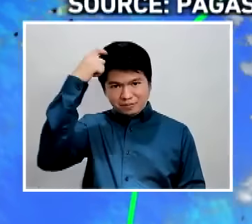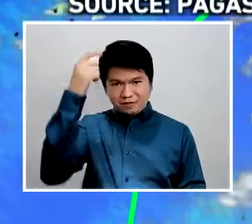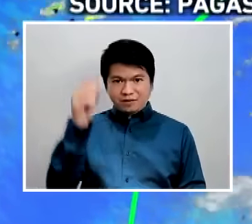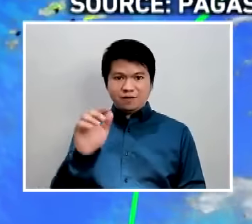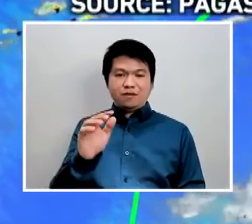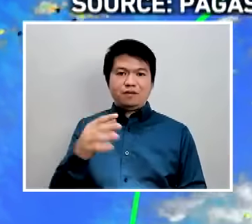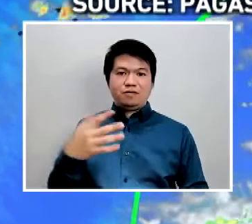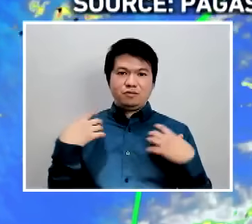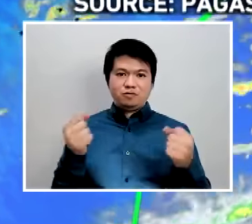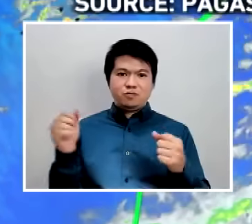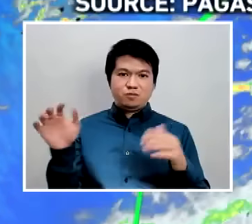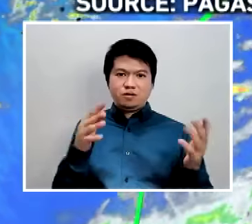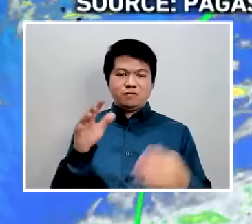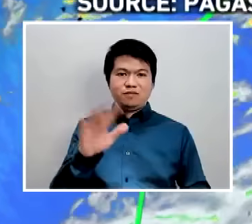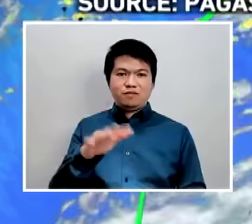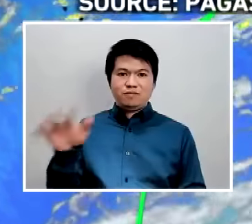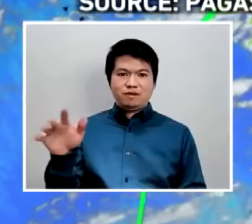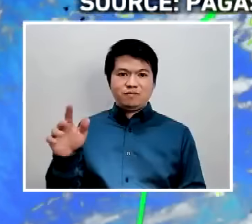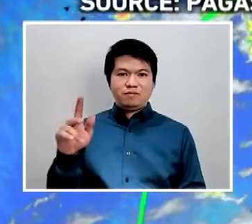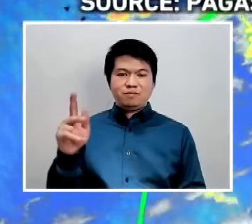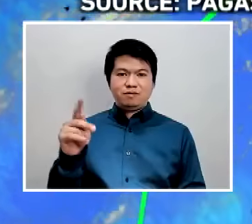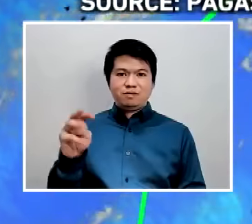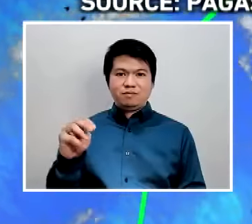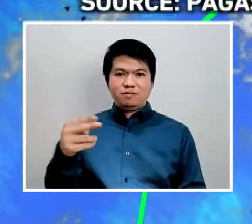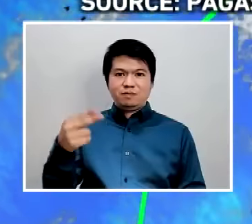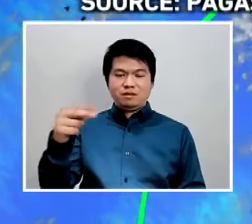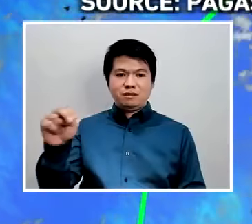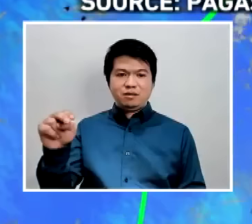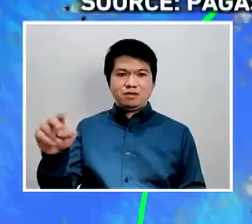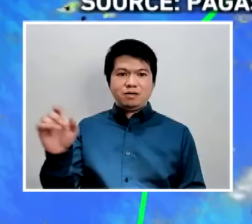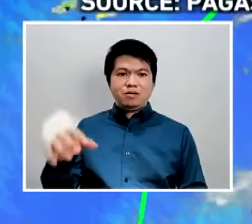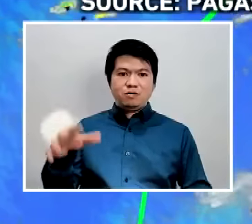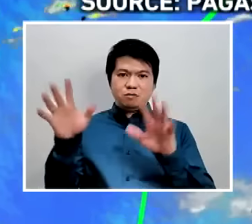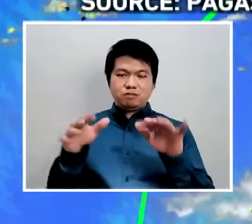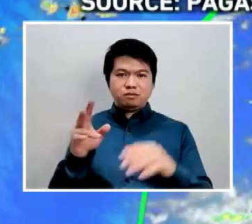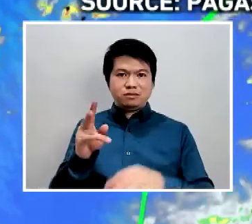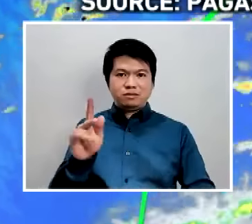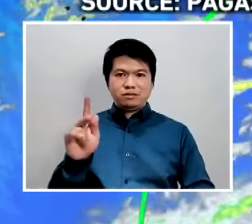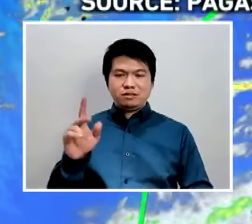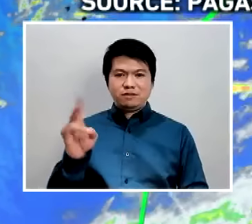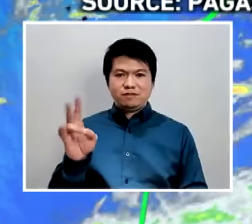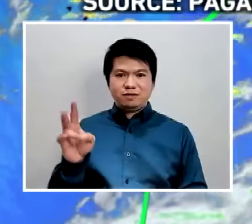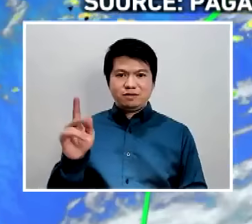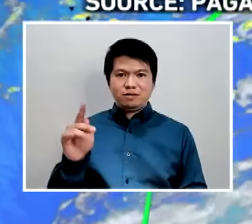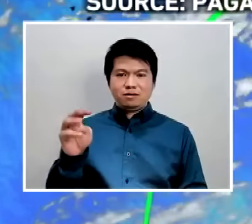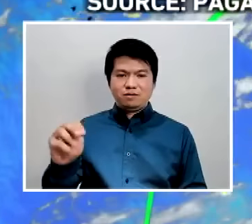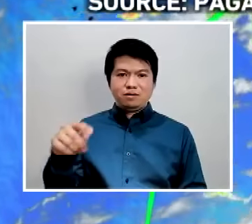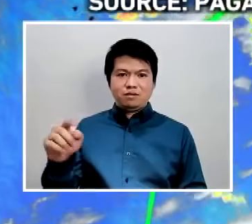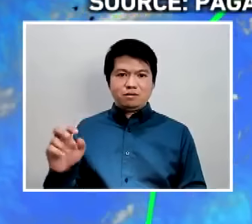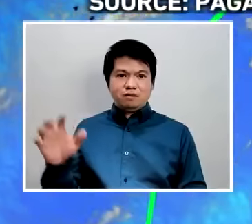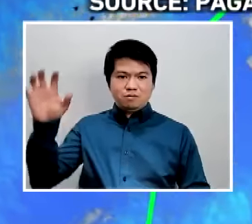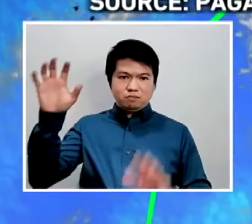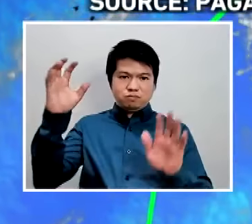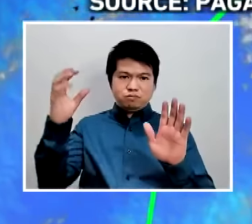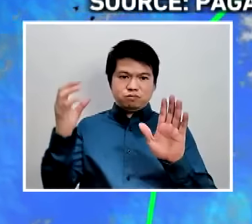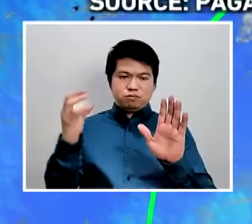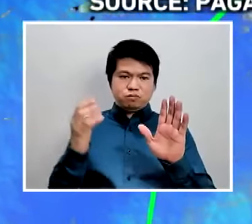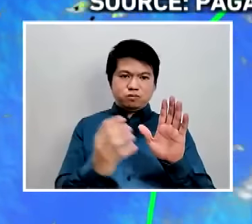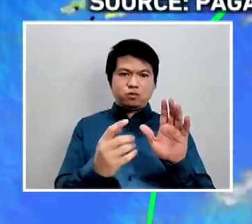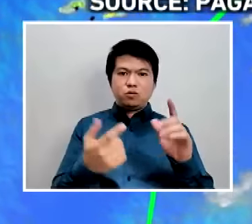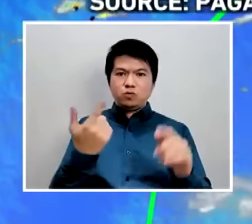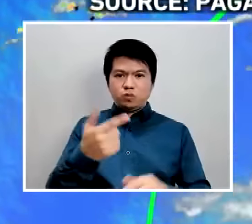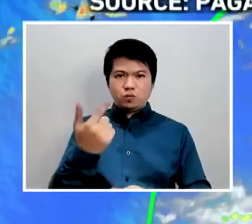kilometers per hour at may pagbungsong umaabot ng 70 kilometers per hour. Sa ngayon, kumikilos ang bagyo patimog kanluran sa bilis na 20